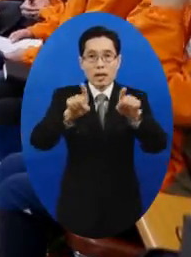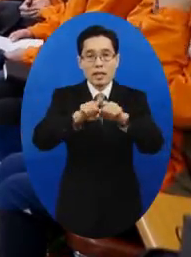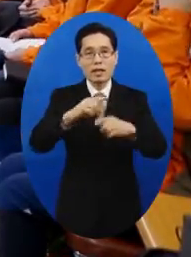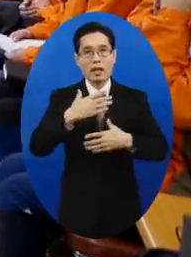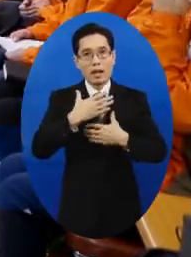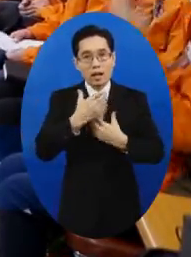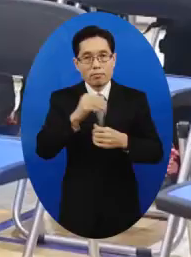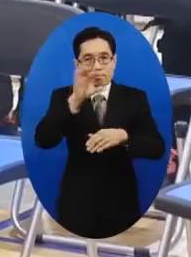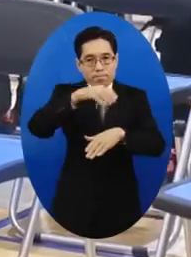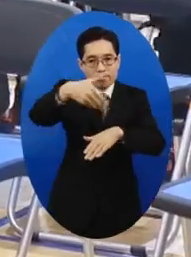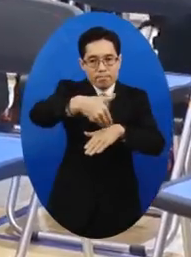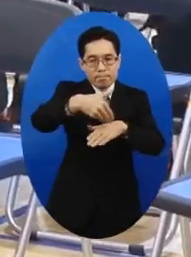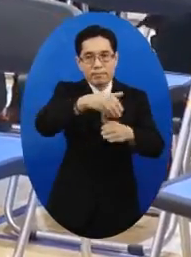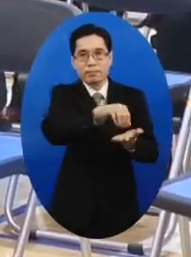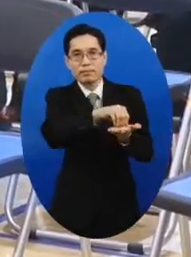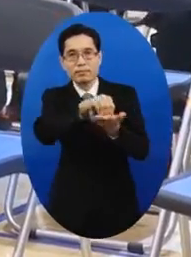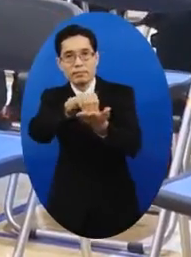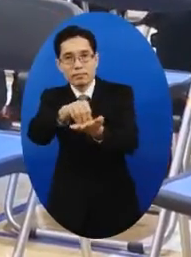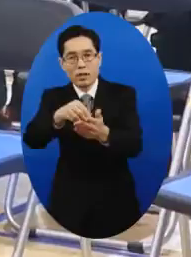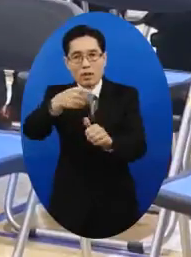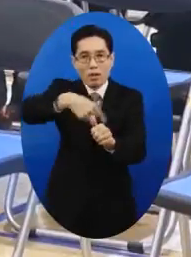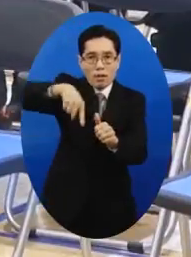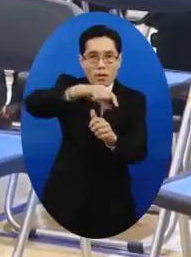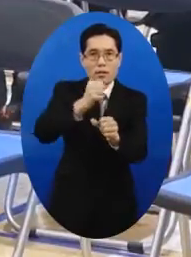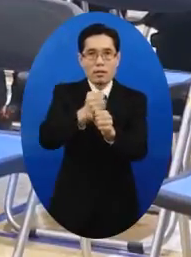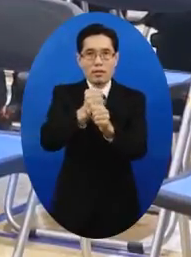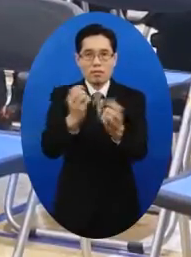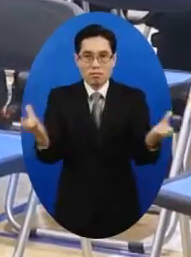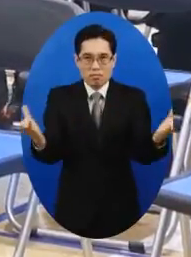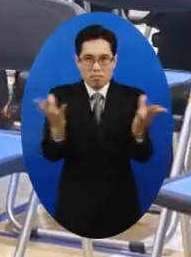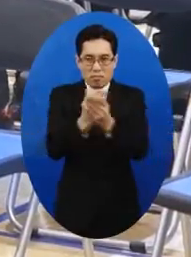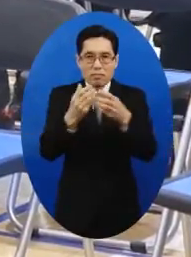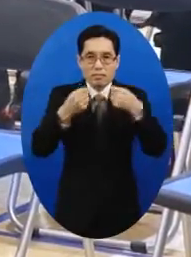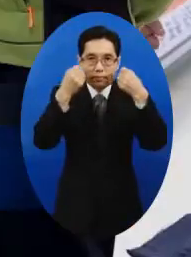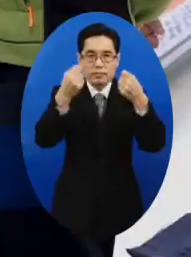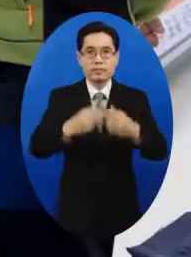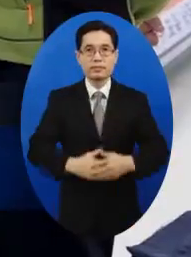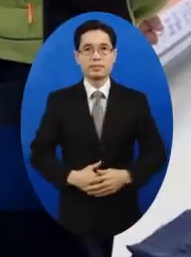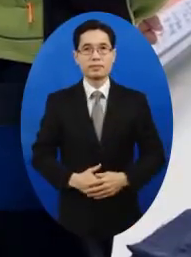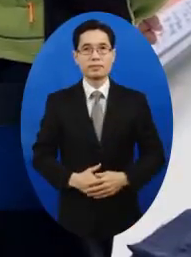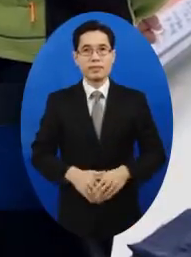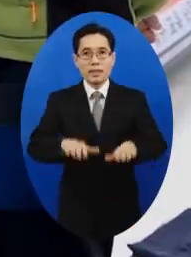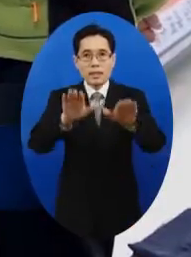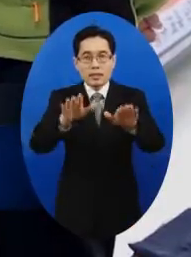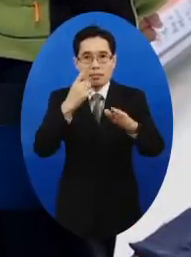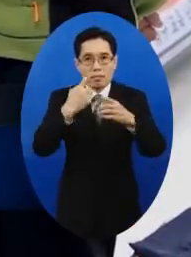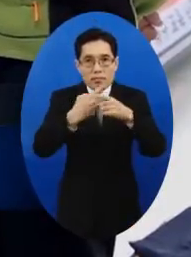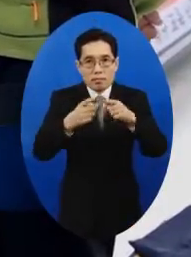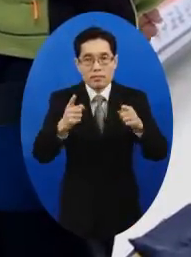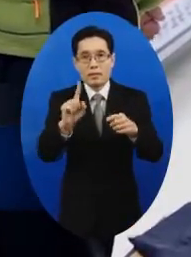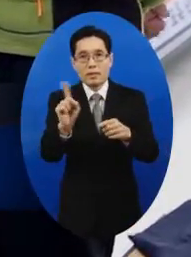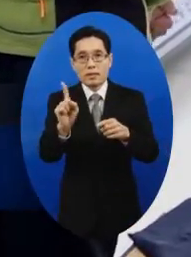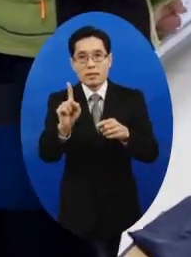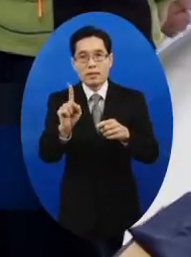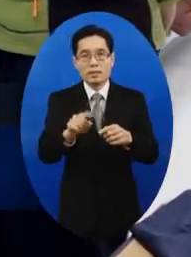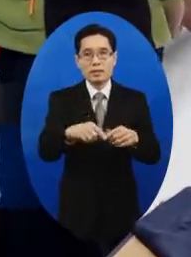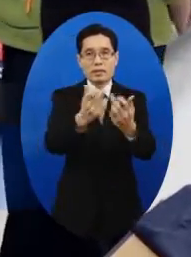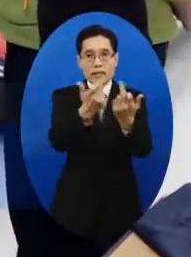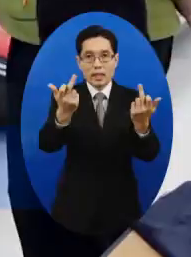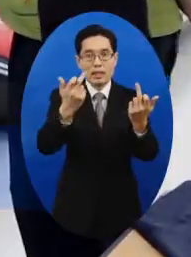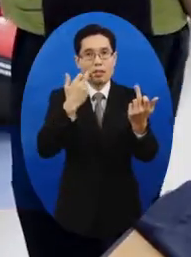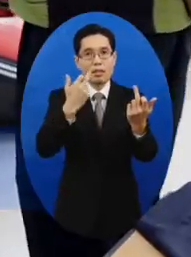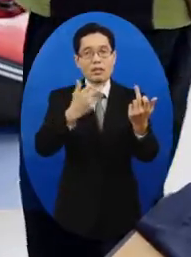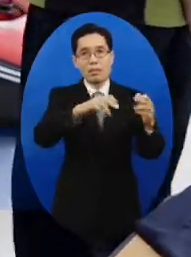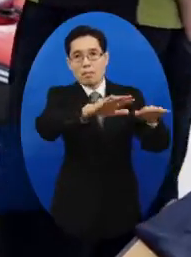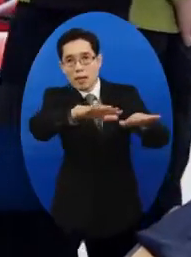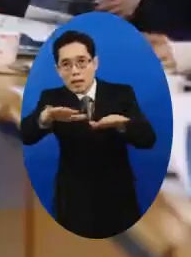수련 활동에 참여할 수 있는 환경 조성에 힘을 모았습니다 이번 평가에는 창당 바다에